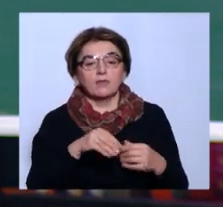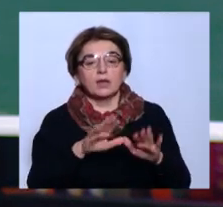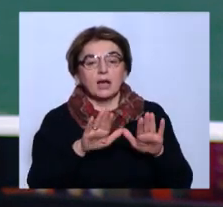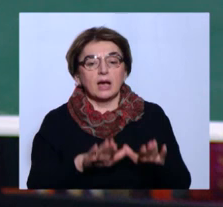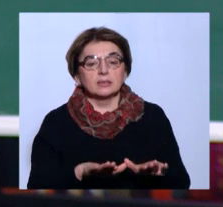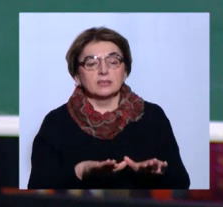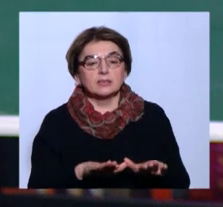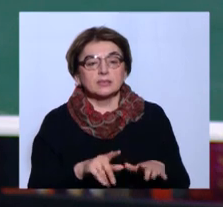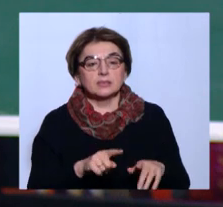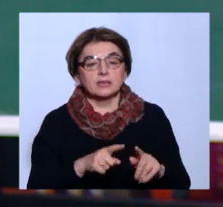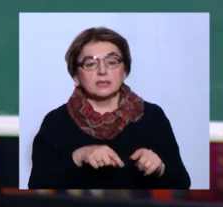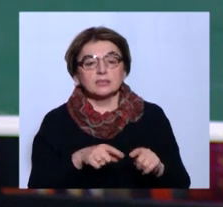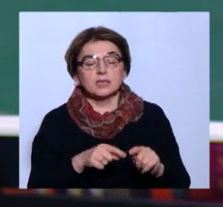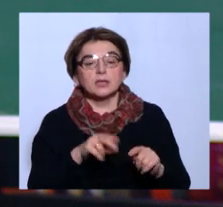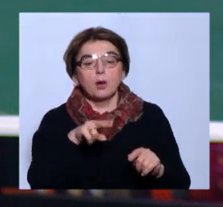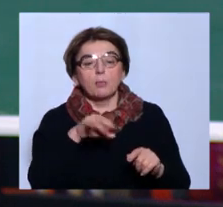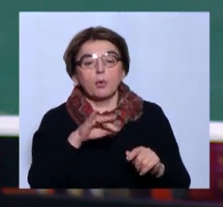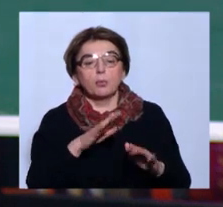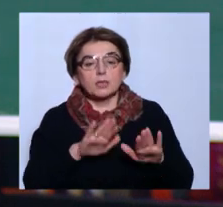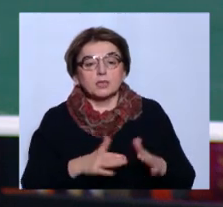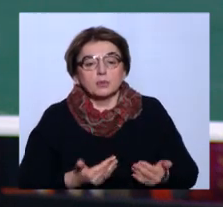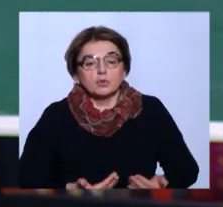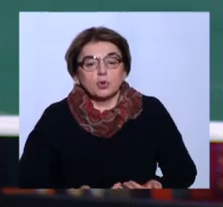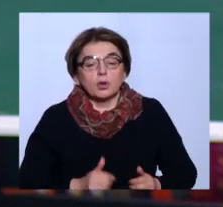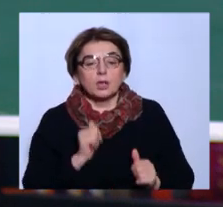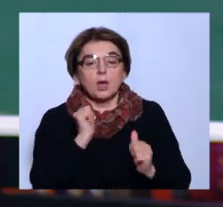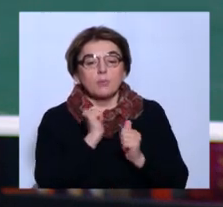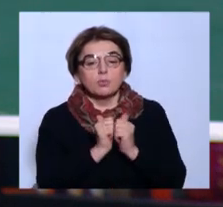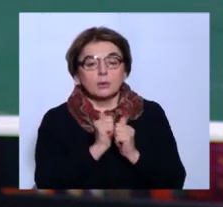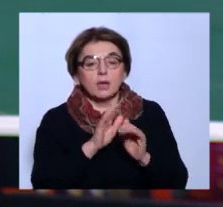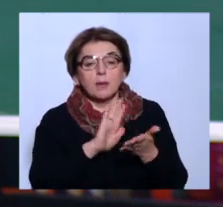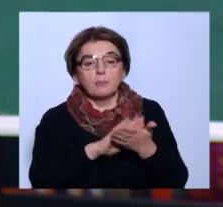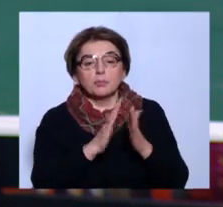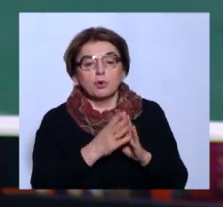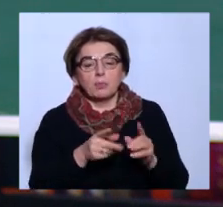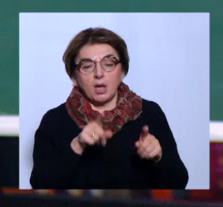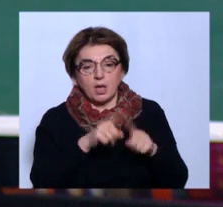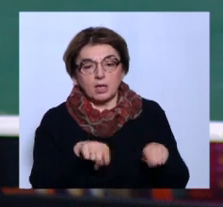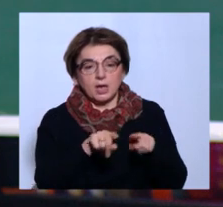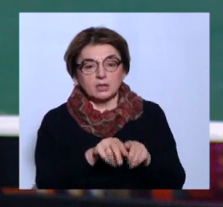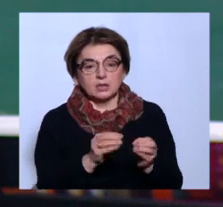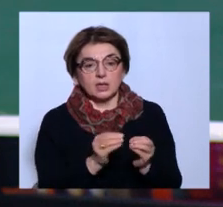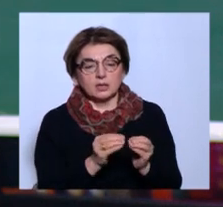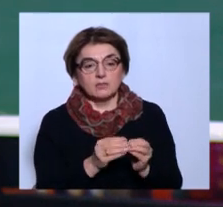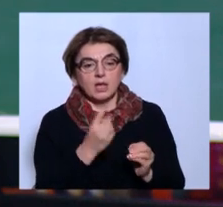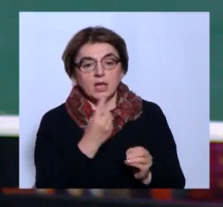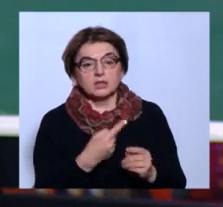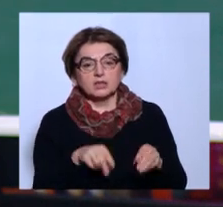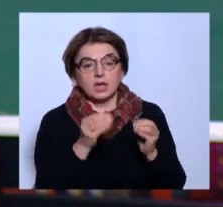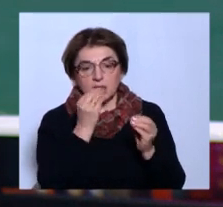ადგილზე, სადაც ეს პოპულაციები ბინადრობენ, თუნდაც იყოს ერთი და იგივე გარემო იყოს. თუნდაც დავუშვათ ერთი და